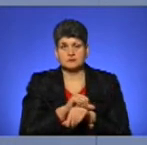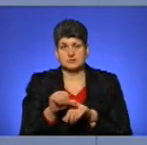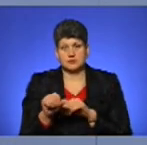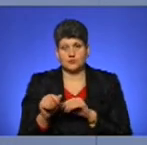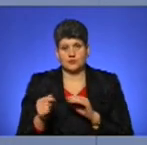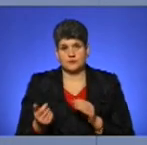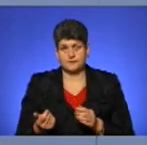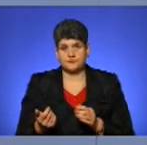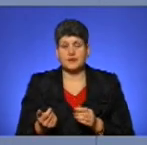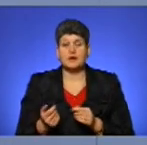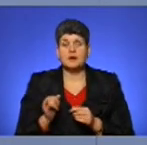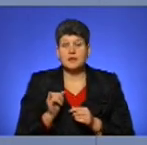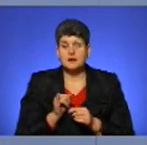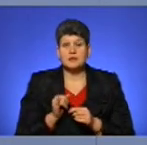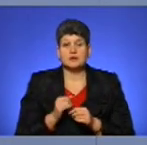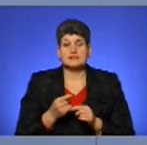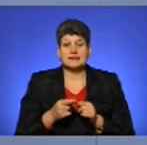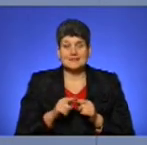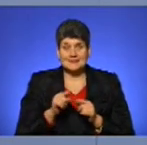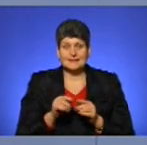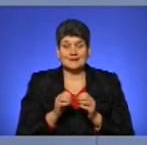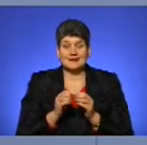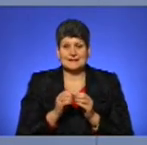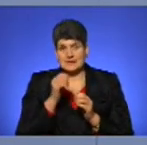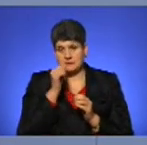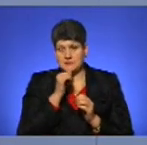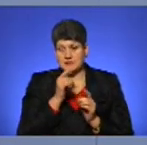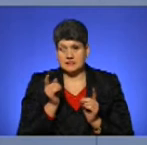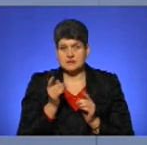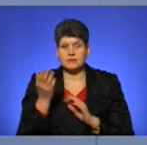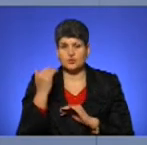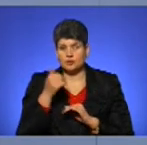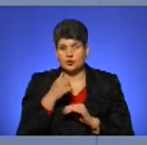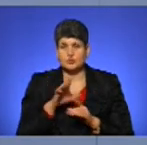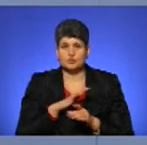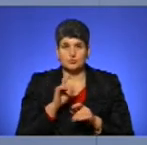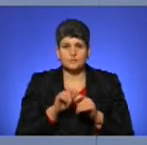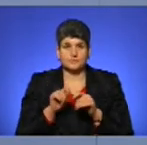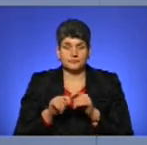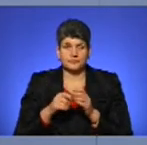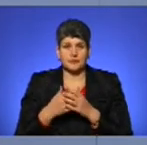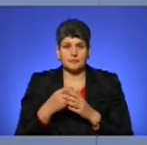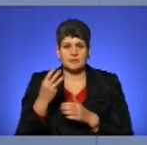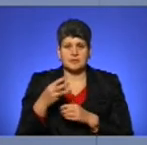області. І от навіть за ці 10 місяців, якщо в минулому році було обстежено